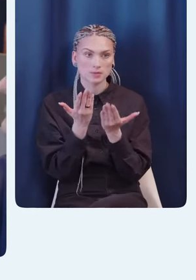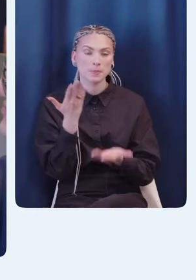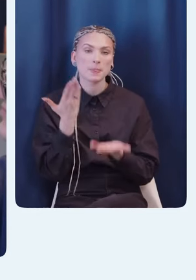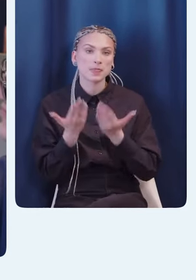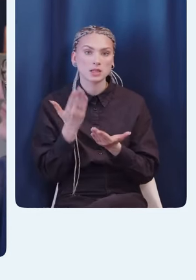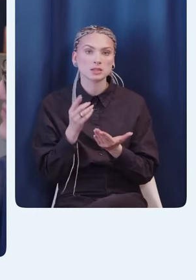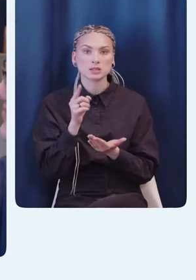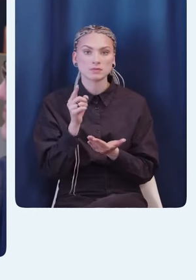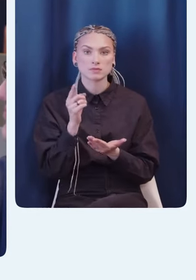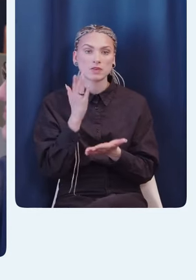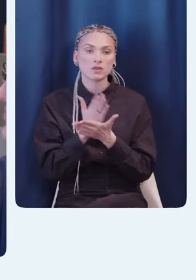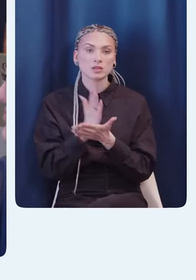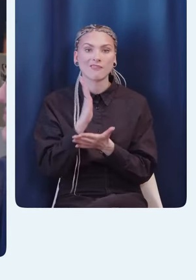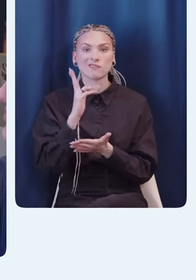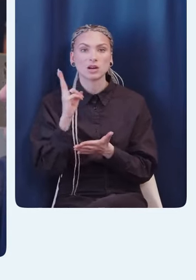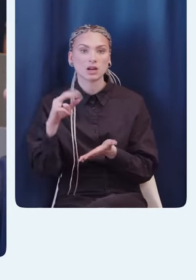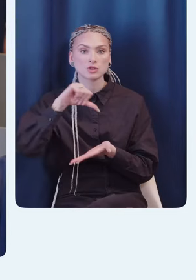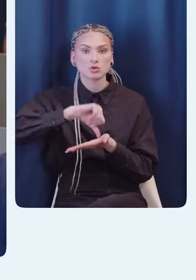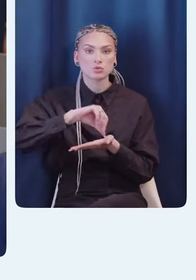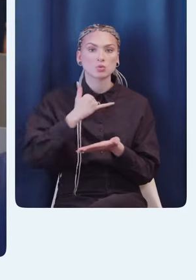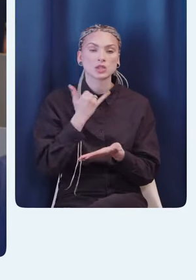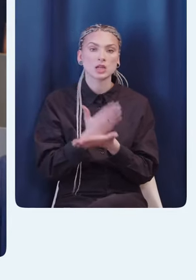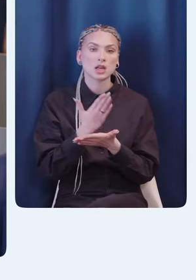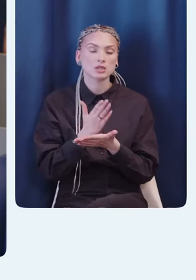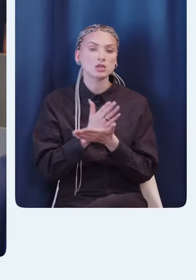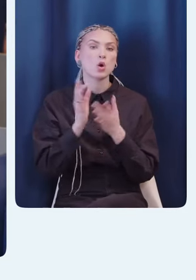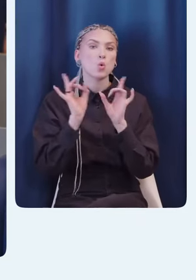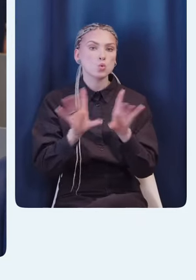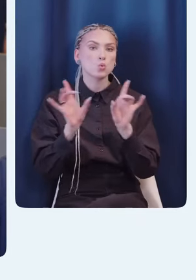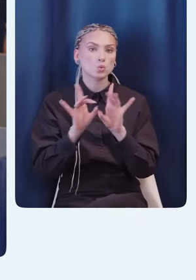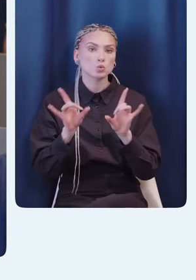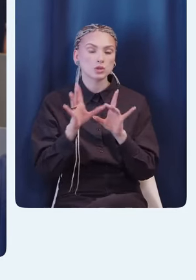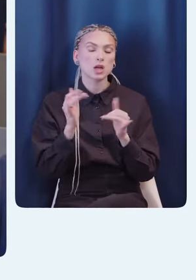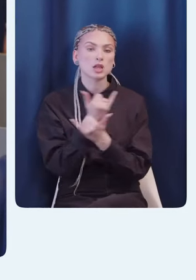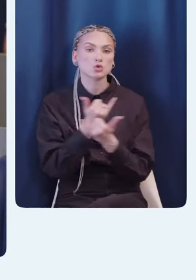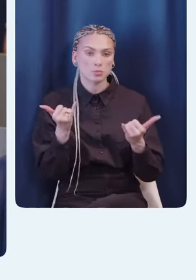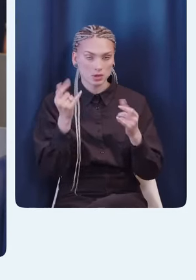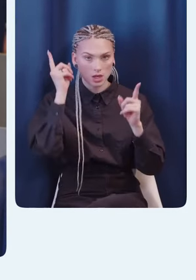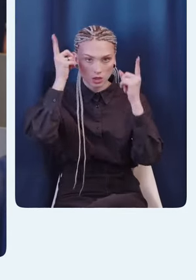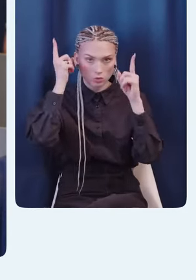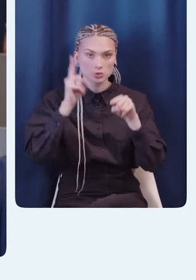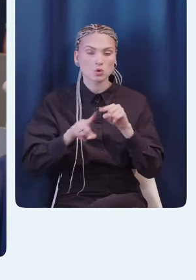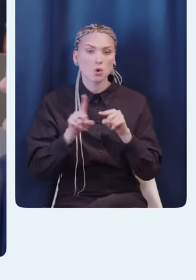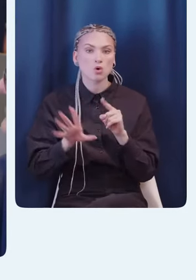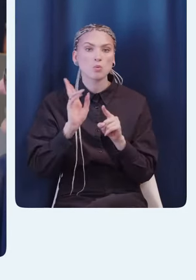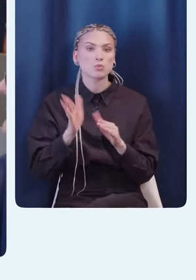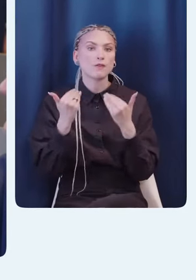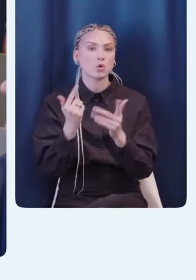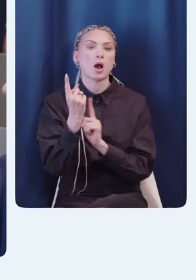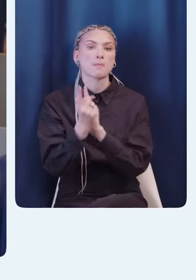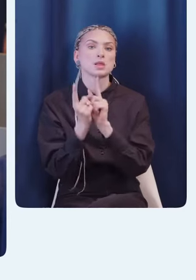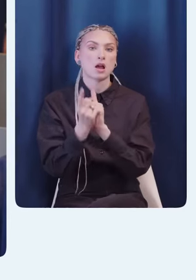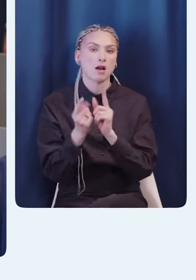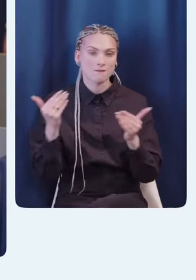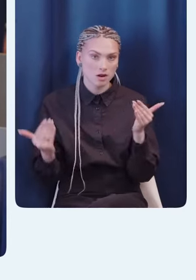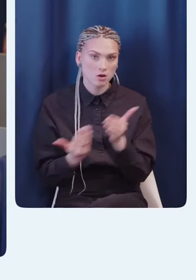вы являетесь сотрудником ВК, у нас есть курс по доступности в Android на стадии. Скоро выйдет его обновленная